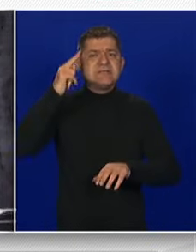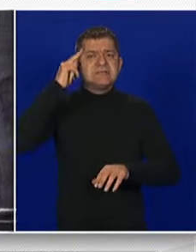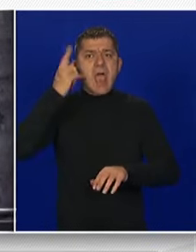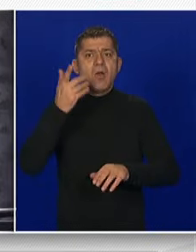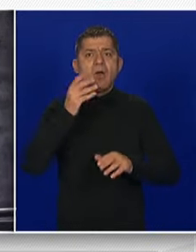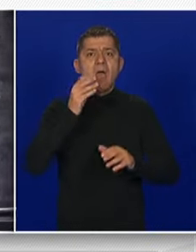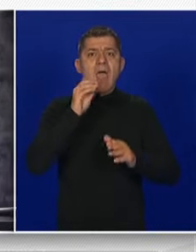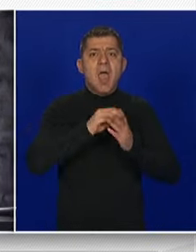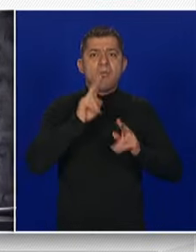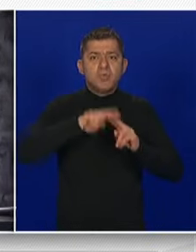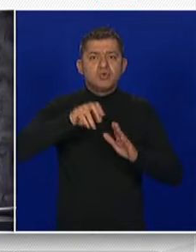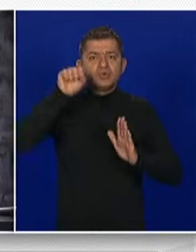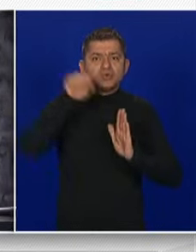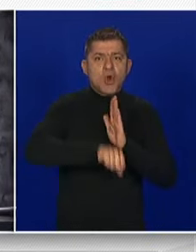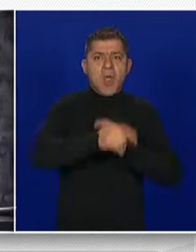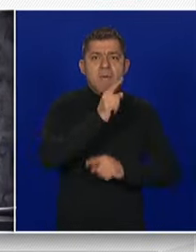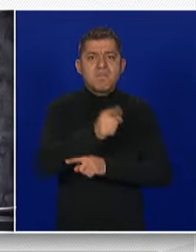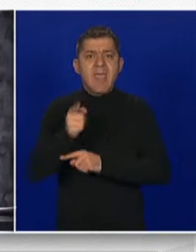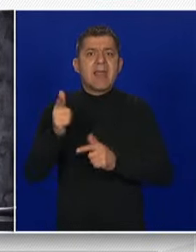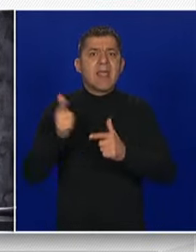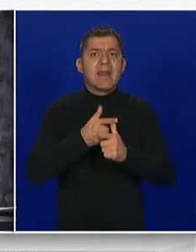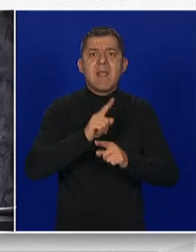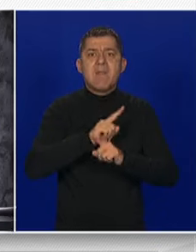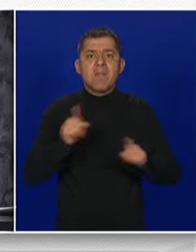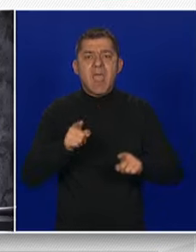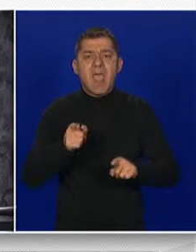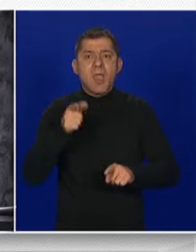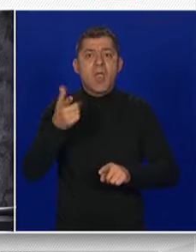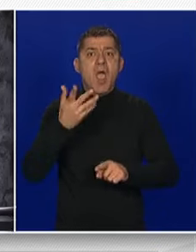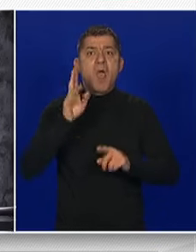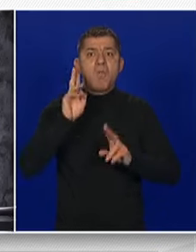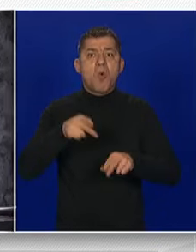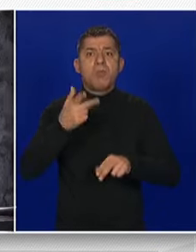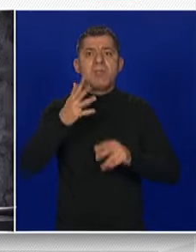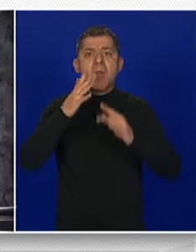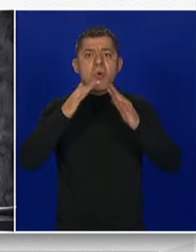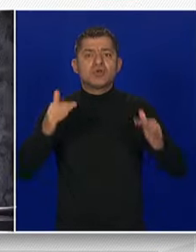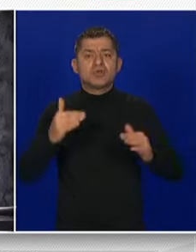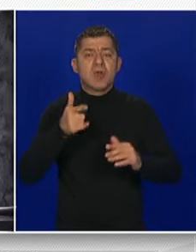prije Božića, što bi moglo stvoriti dodatan kaos?